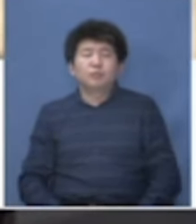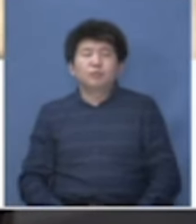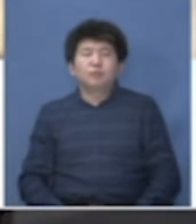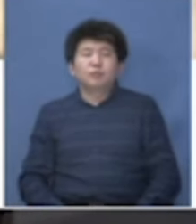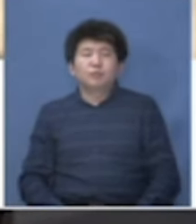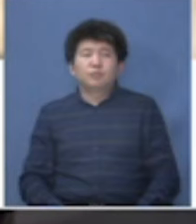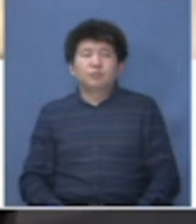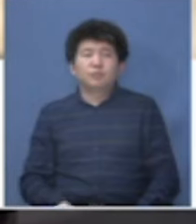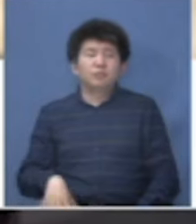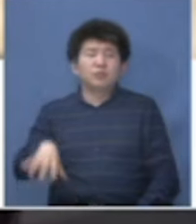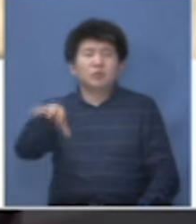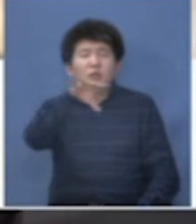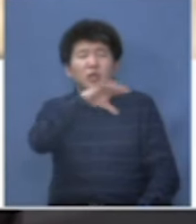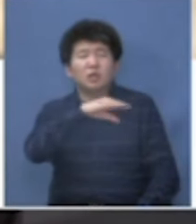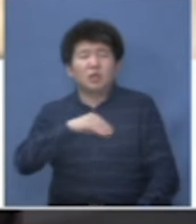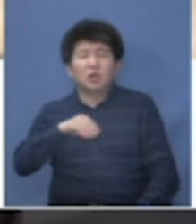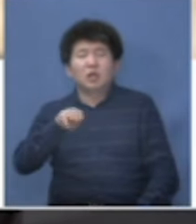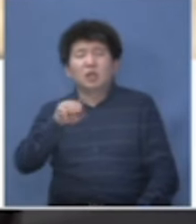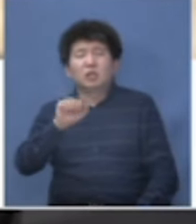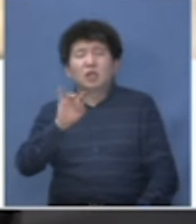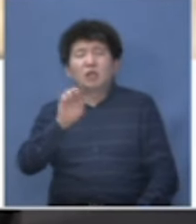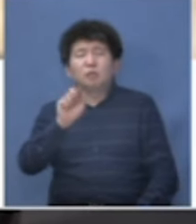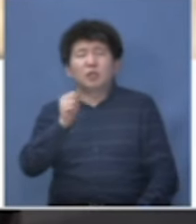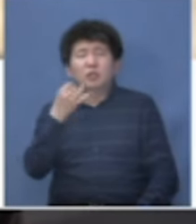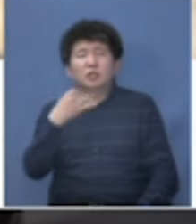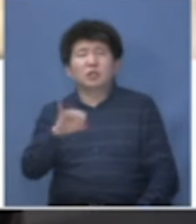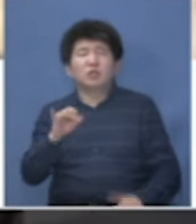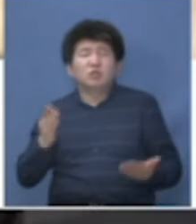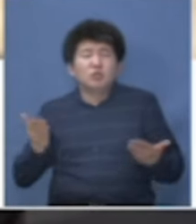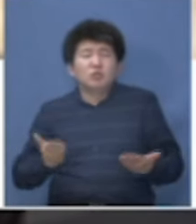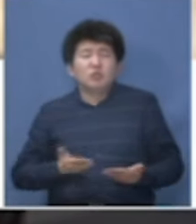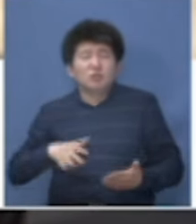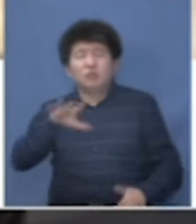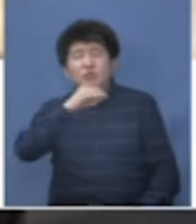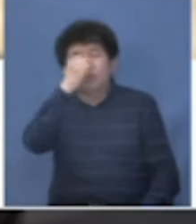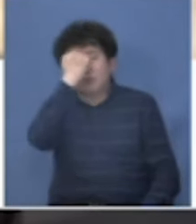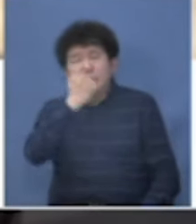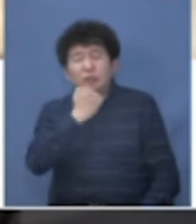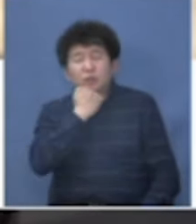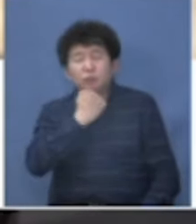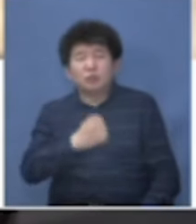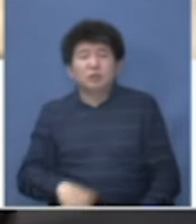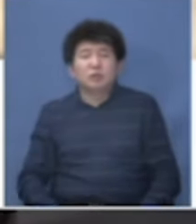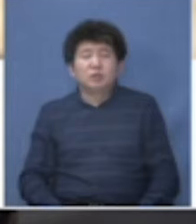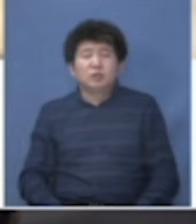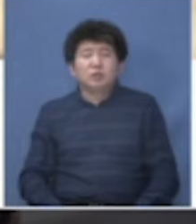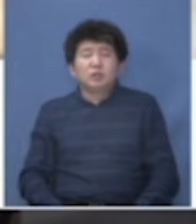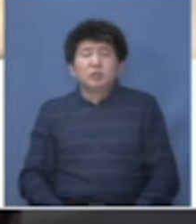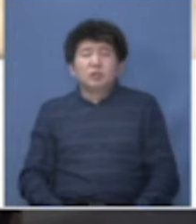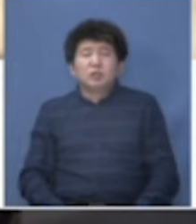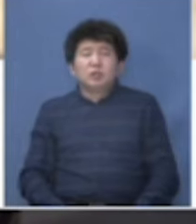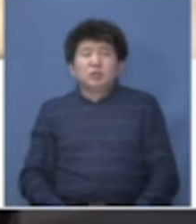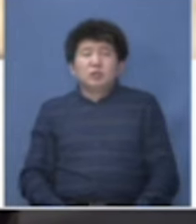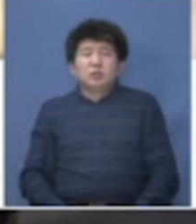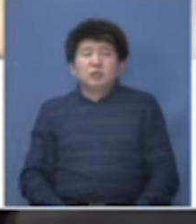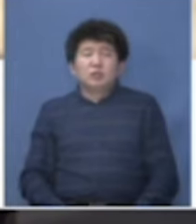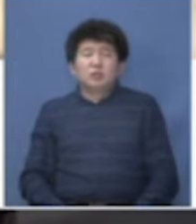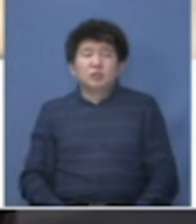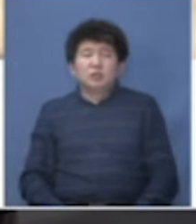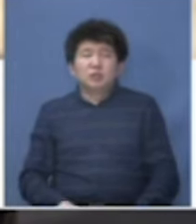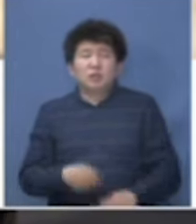Тарбағатай халқына рахмет. Және де батыстағы халқымызға жақсылық тілейміз. Ешқашан мойымасын осындай қиын